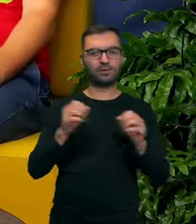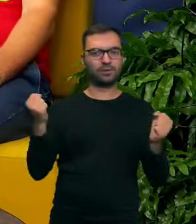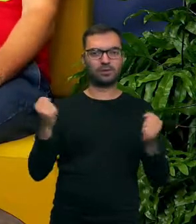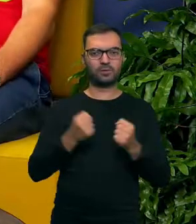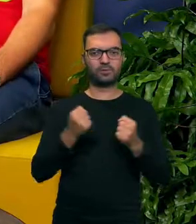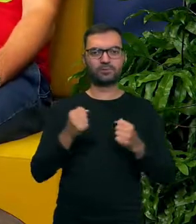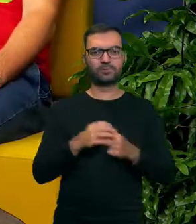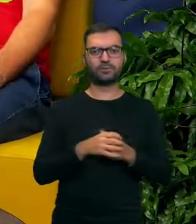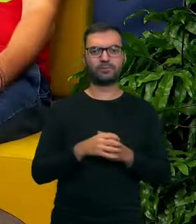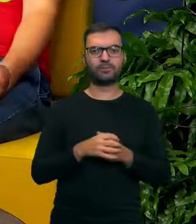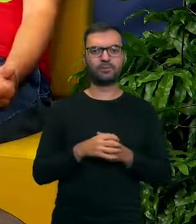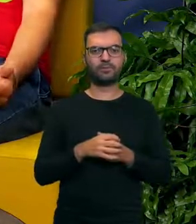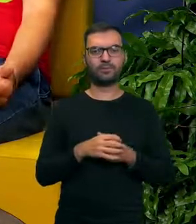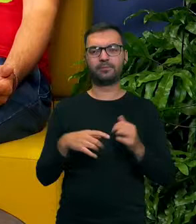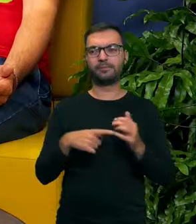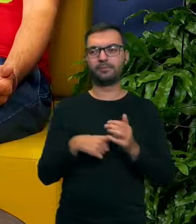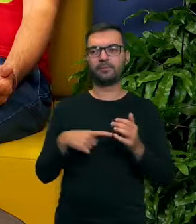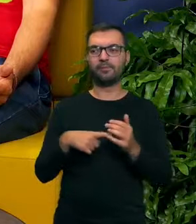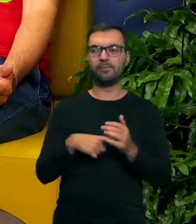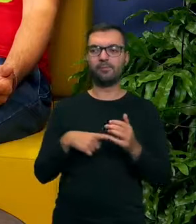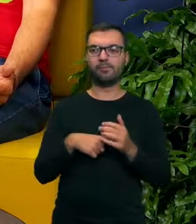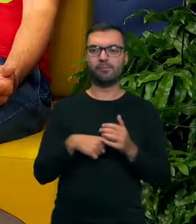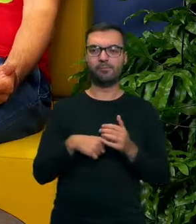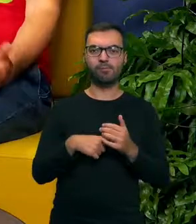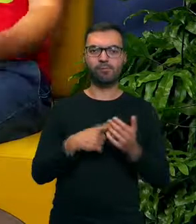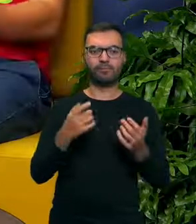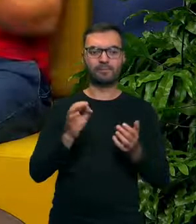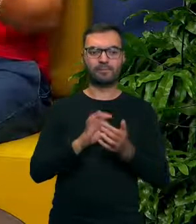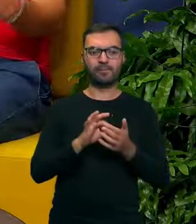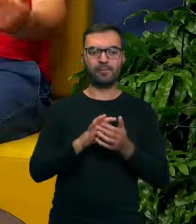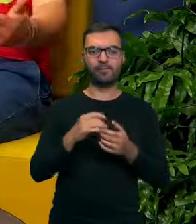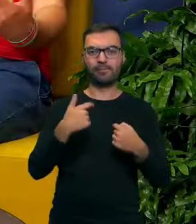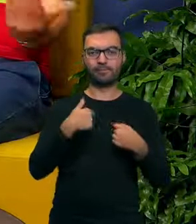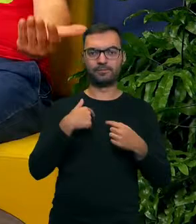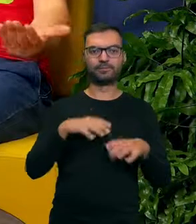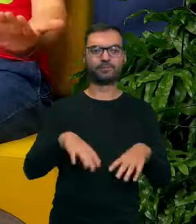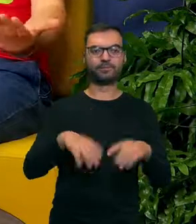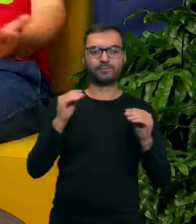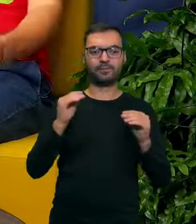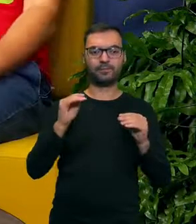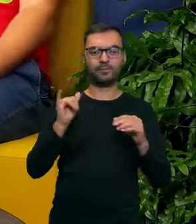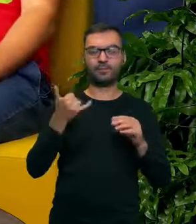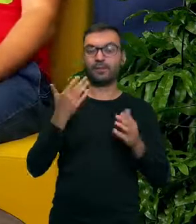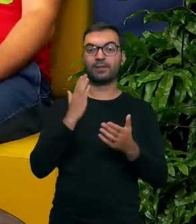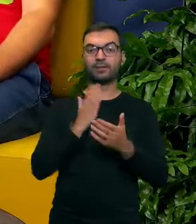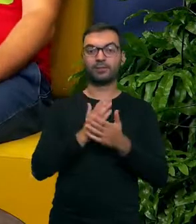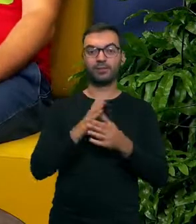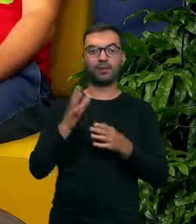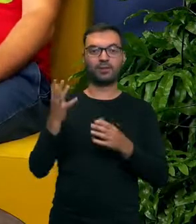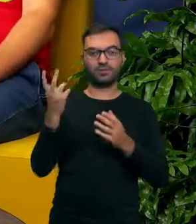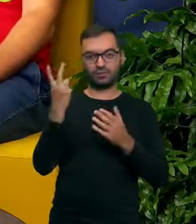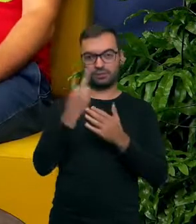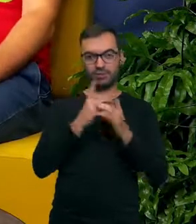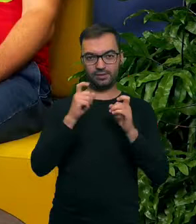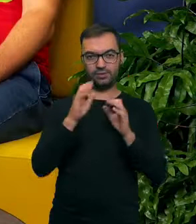prostu. I że w sumie jest to jedna z takich rzeczy, która u mnie na początku przyszła, jak tylko sięgnąłem po książkę